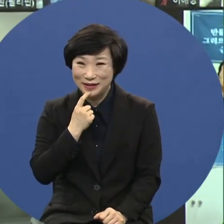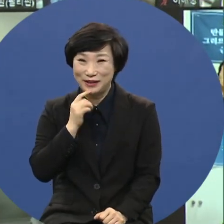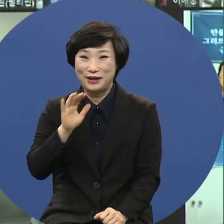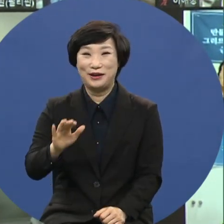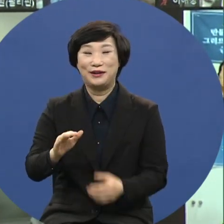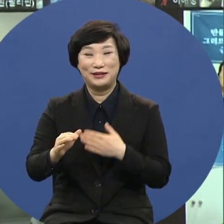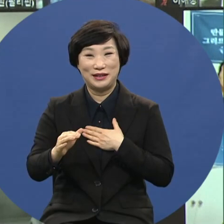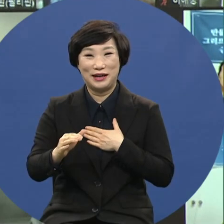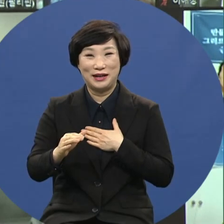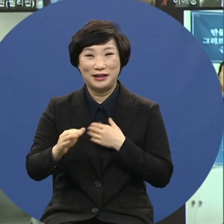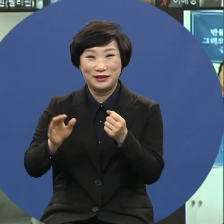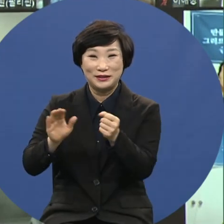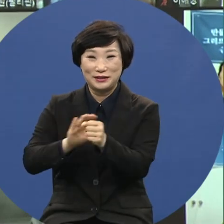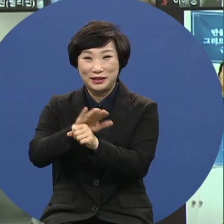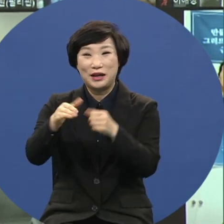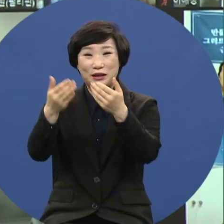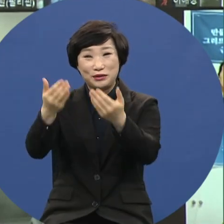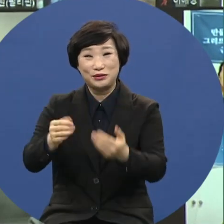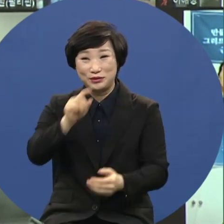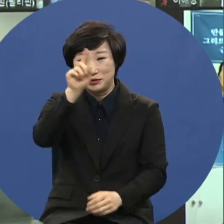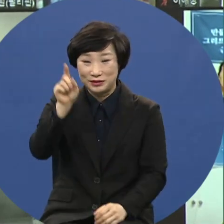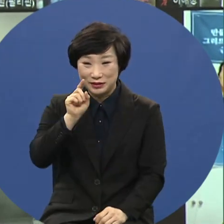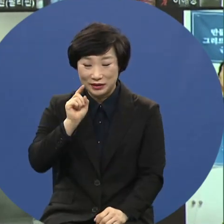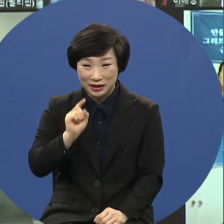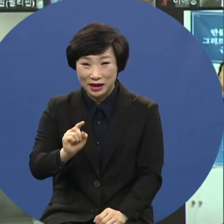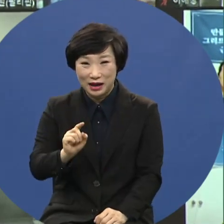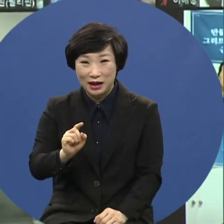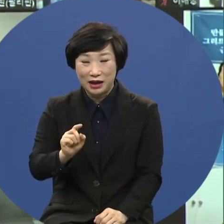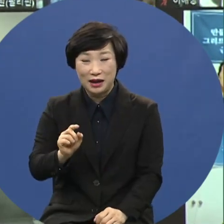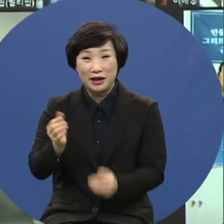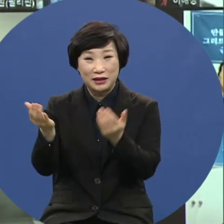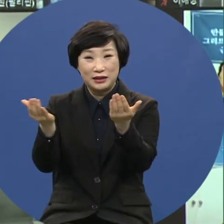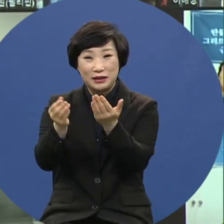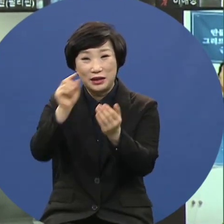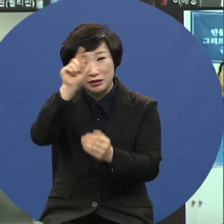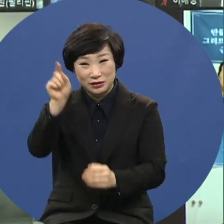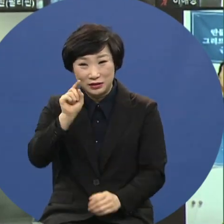끈질기게 대시하시나, 이렇게 역사하시나.